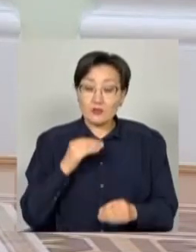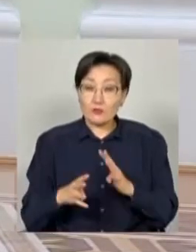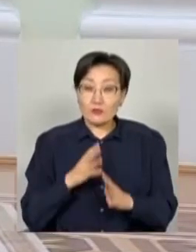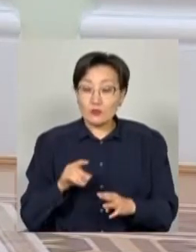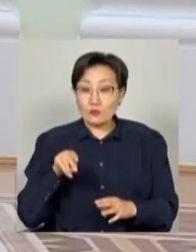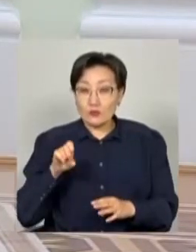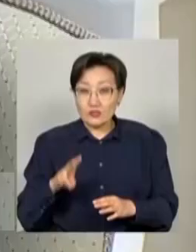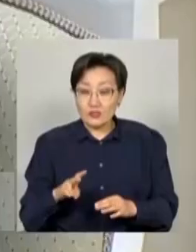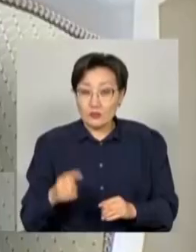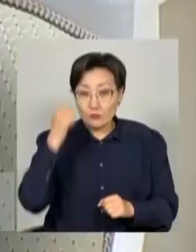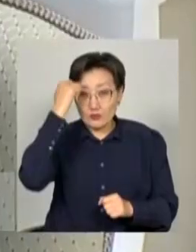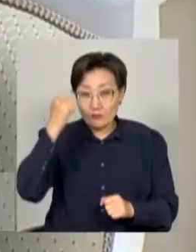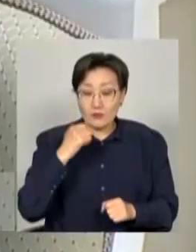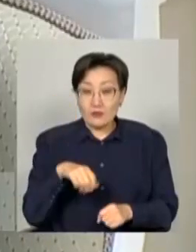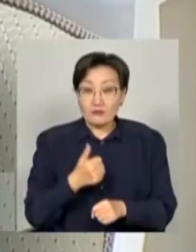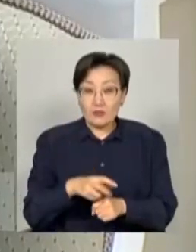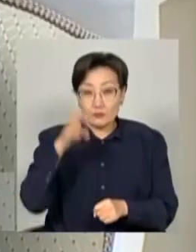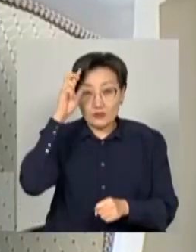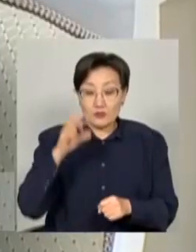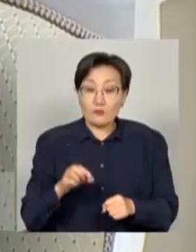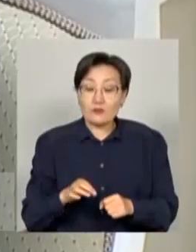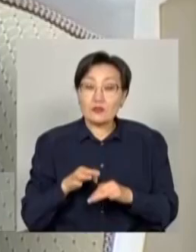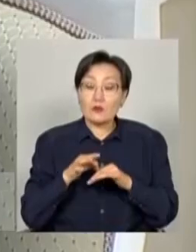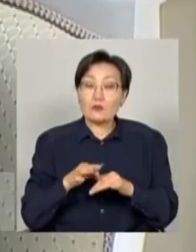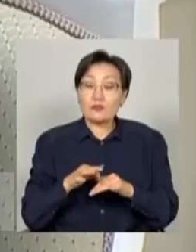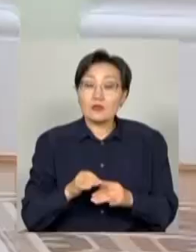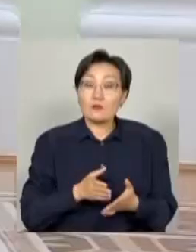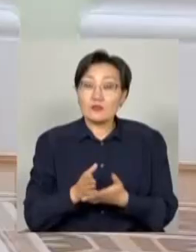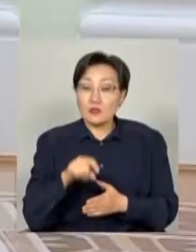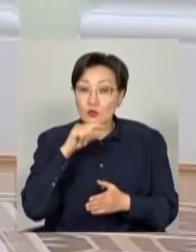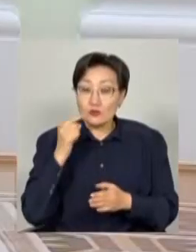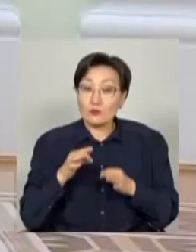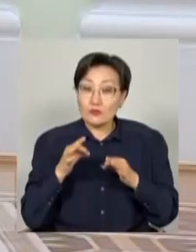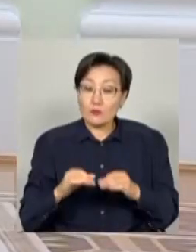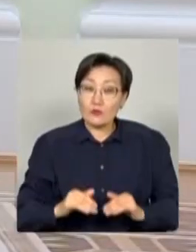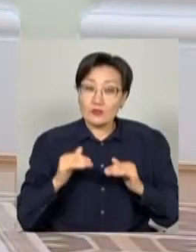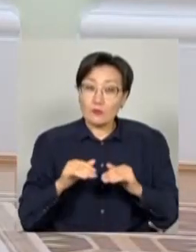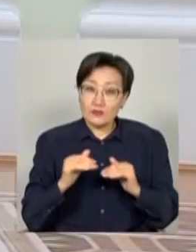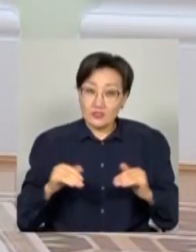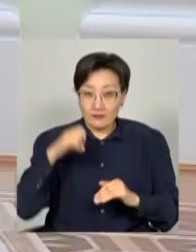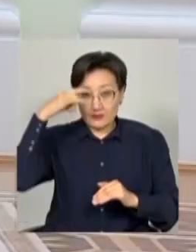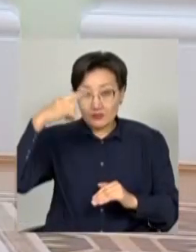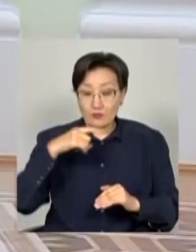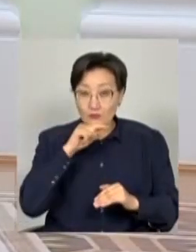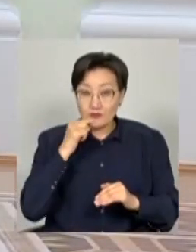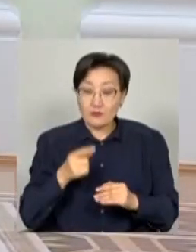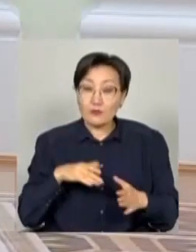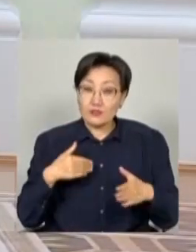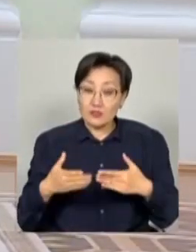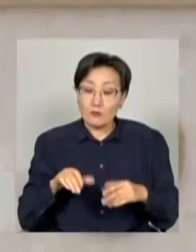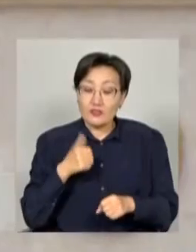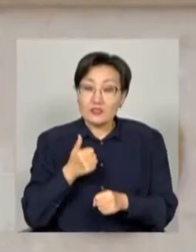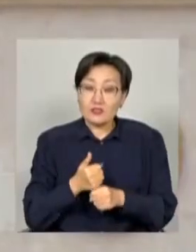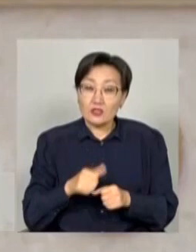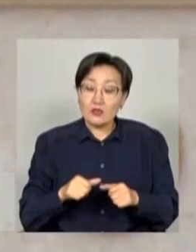очередь Владимир Путин поблагодарил главу государства за визит в Россию. Он также отметил высокий уровень казахстанско-российских связей и